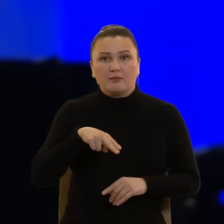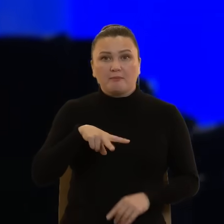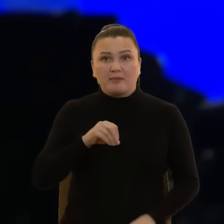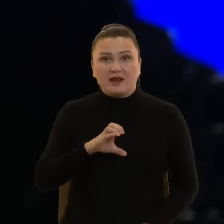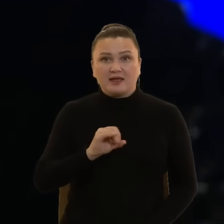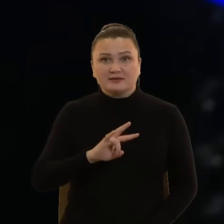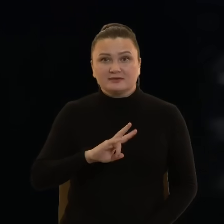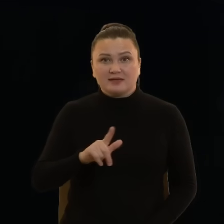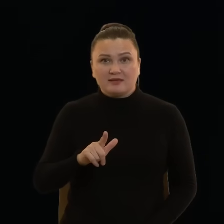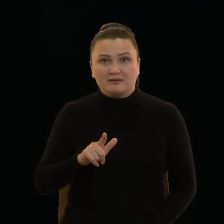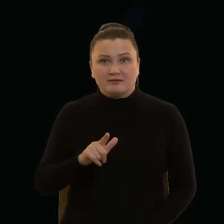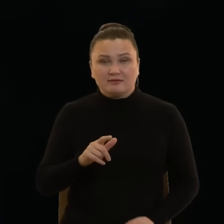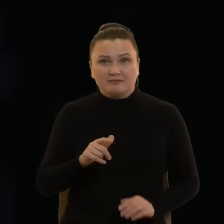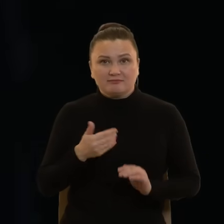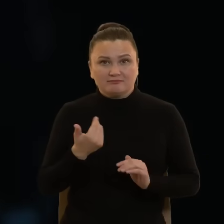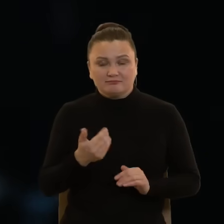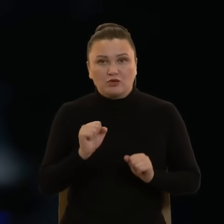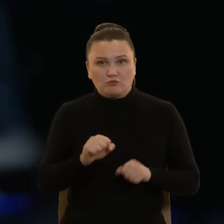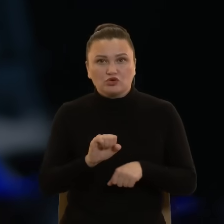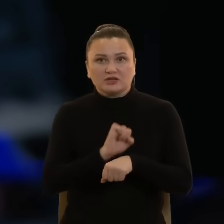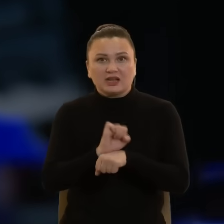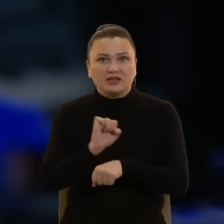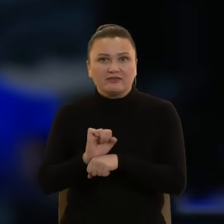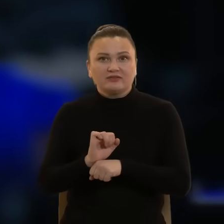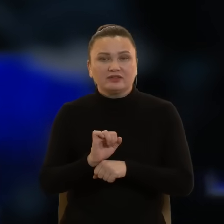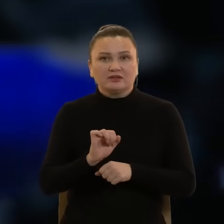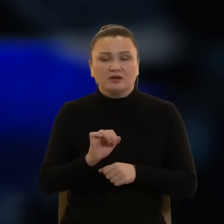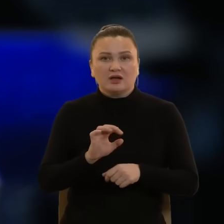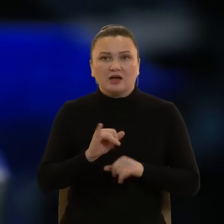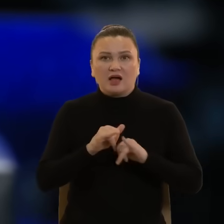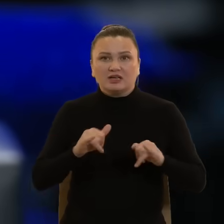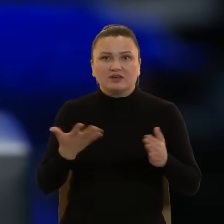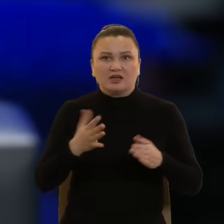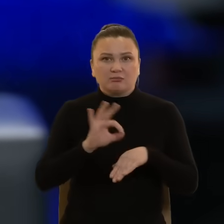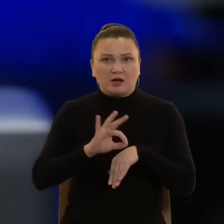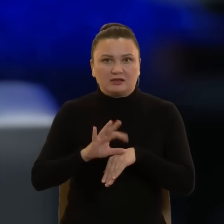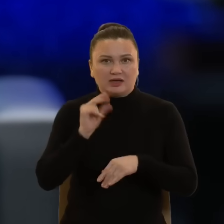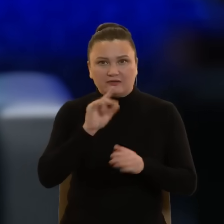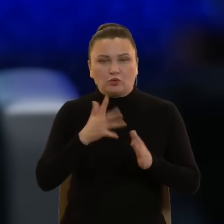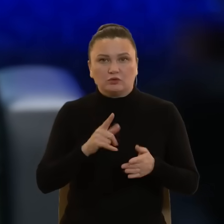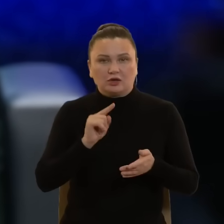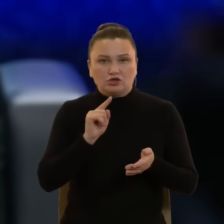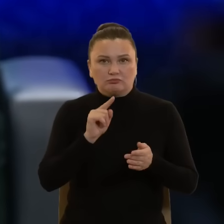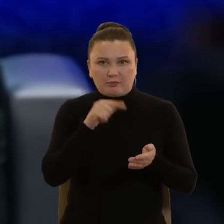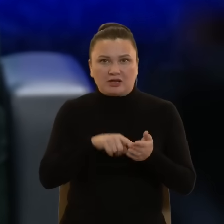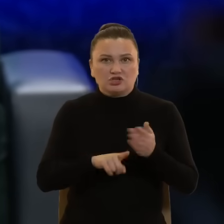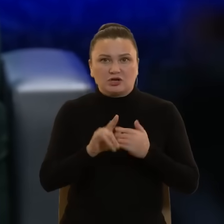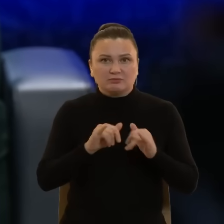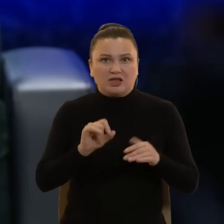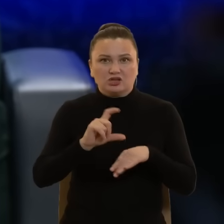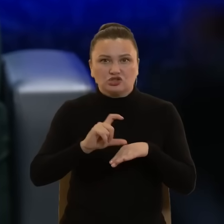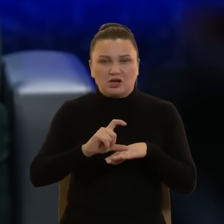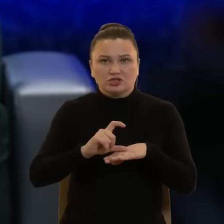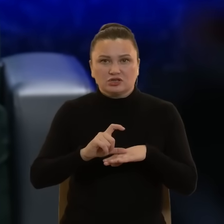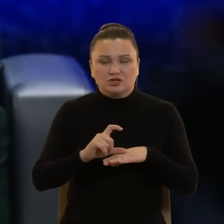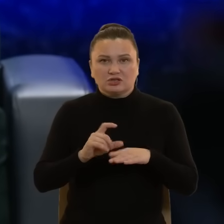плесневых грибов тормозить размножение некоторых видов бактерий, когда они вдруг попадали и начинали размножаться на чашке